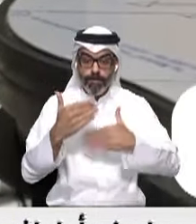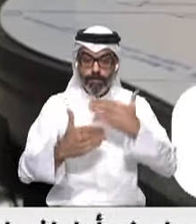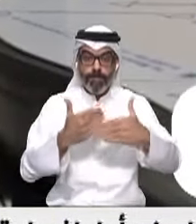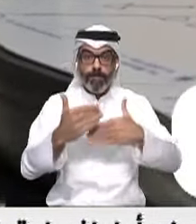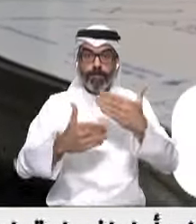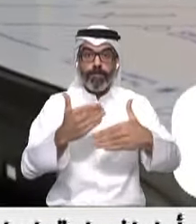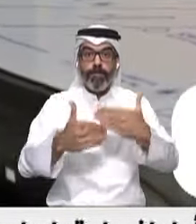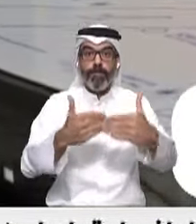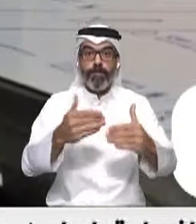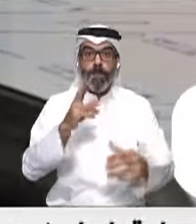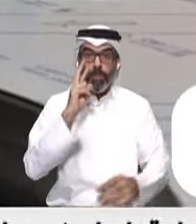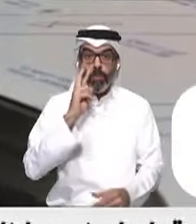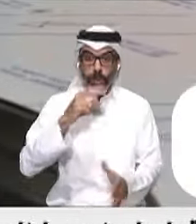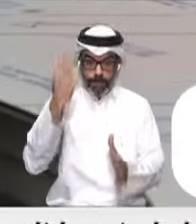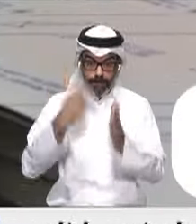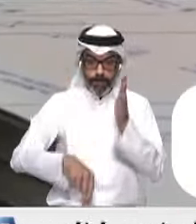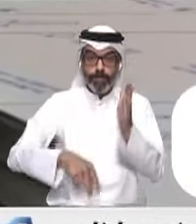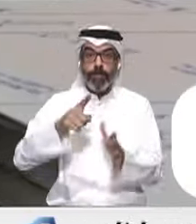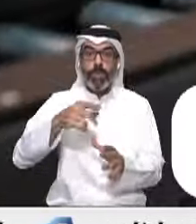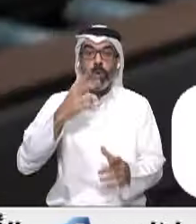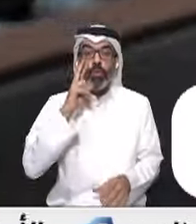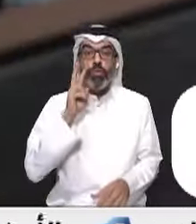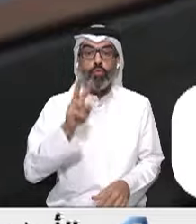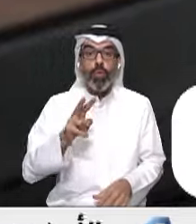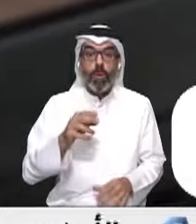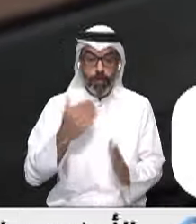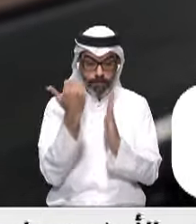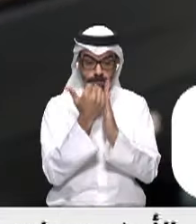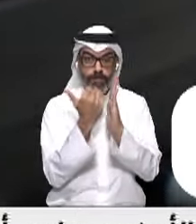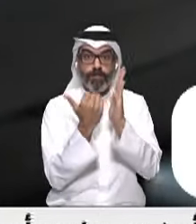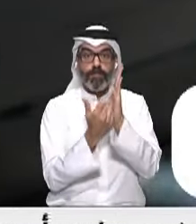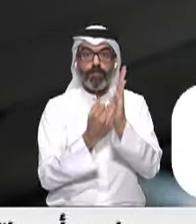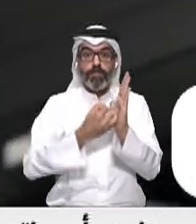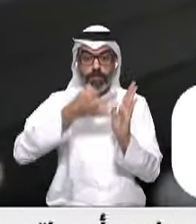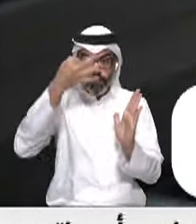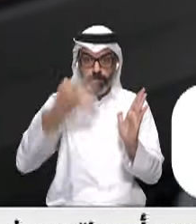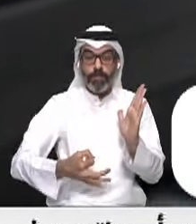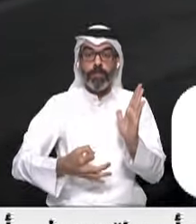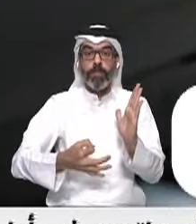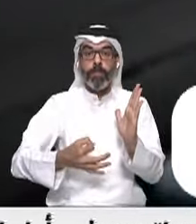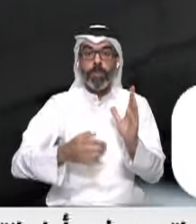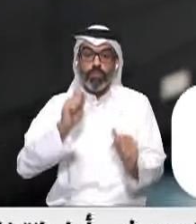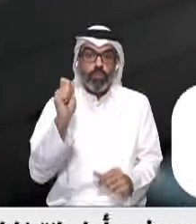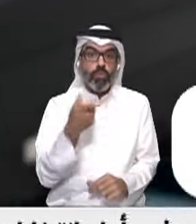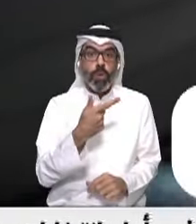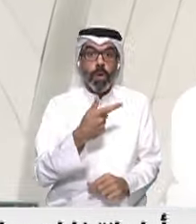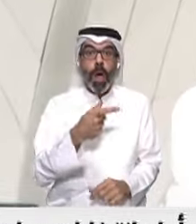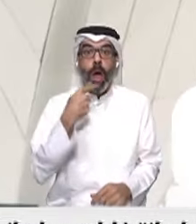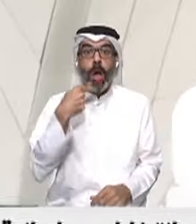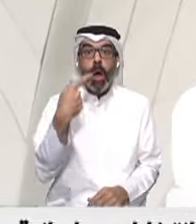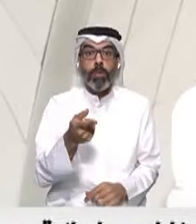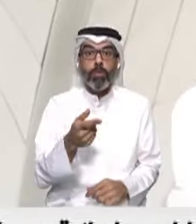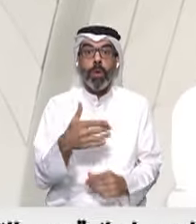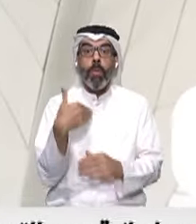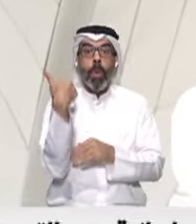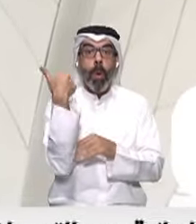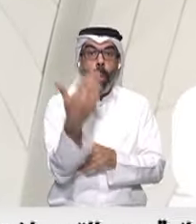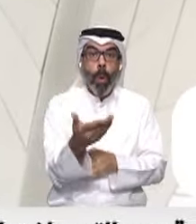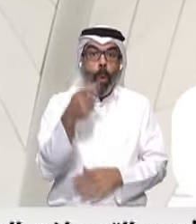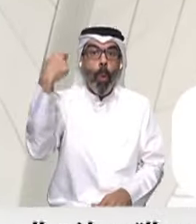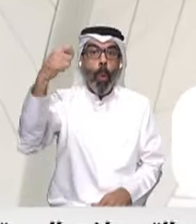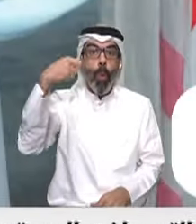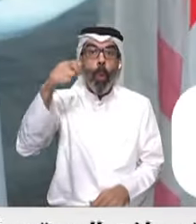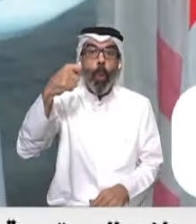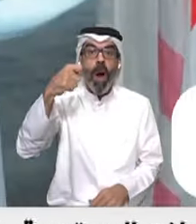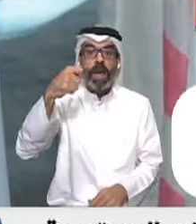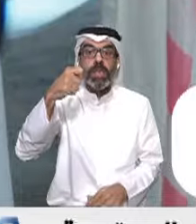المستمر في تنفيذ هذا المشروع الحيوي وفق الجدول الزمني المحدد لتشغيله وبهذا الصدد قدمت وزير الاشغال العامه الدكتوره